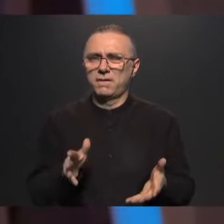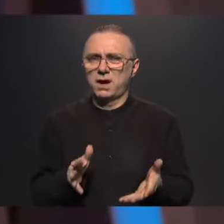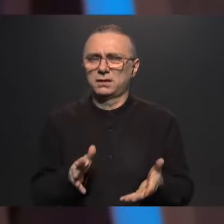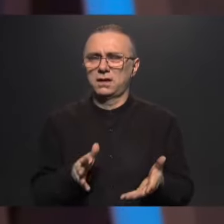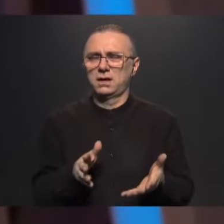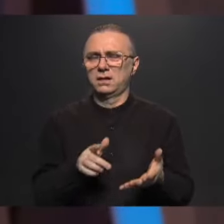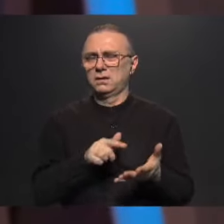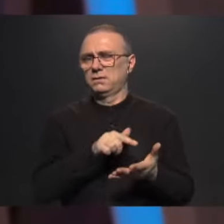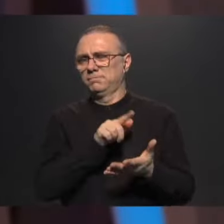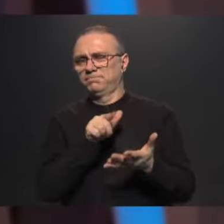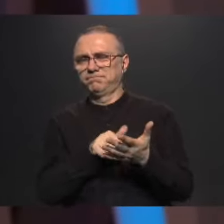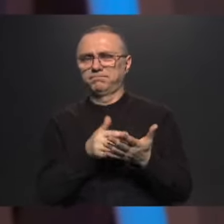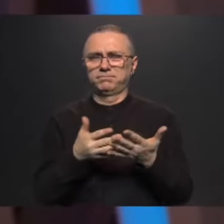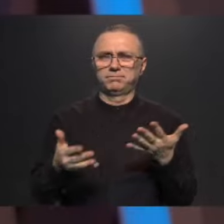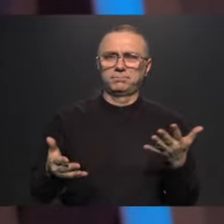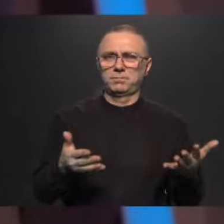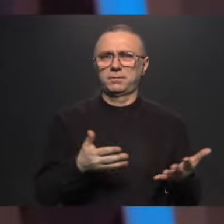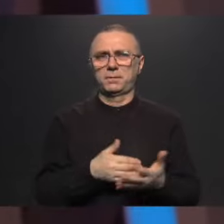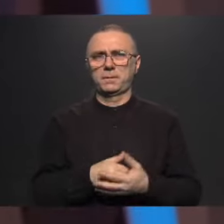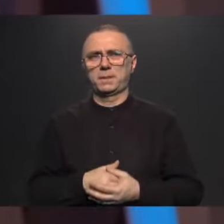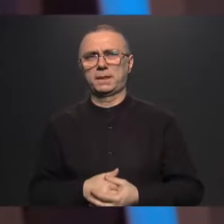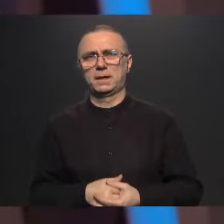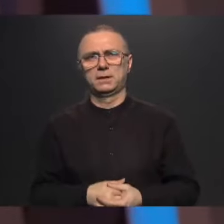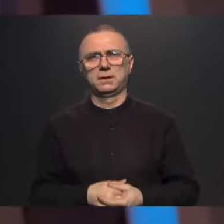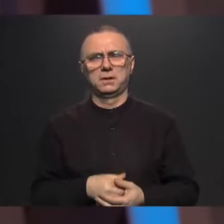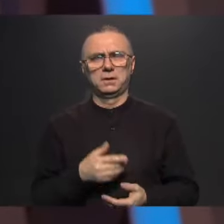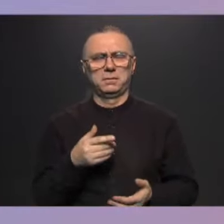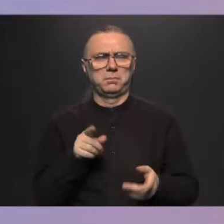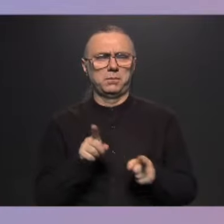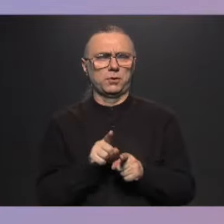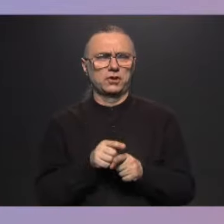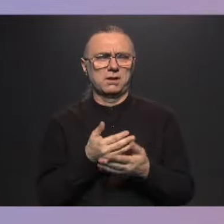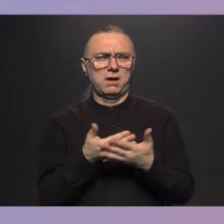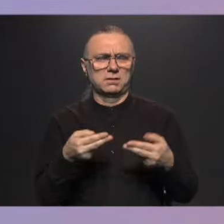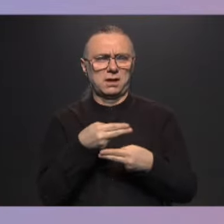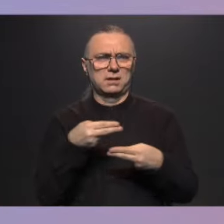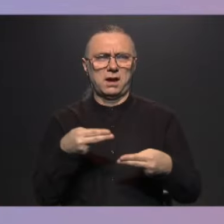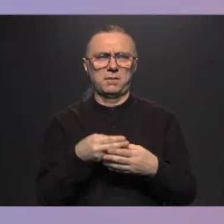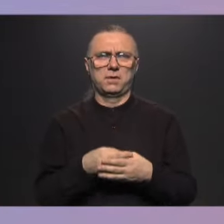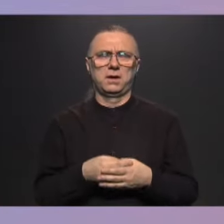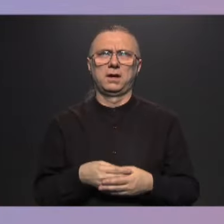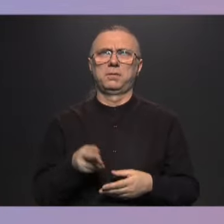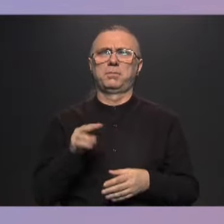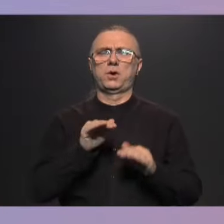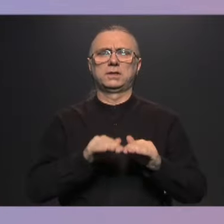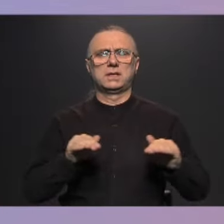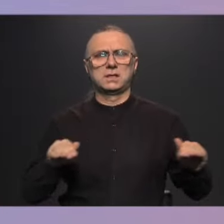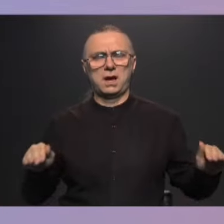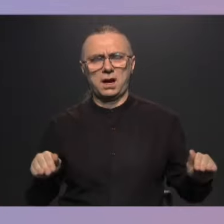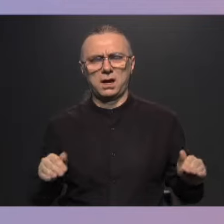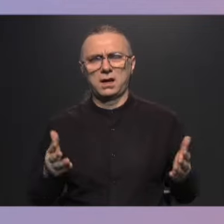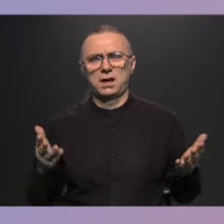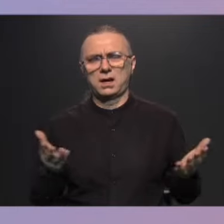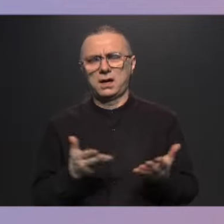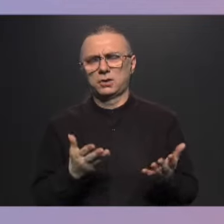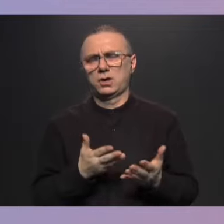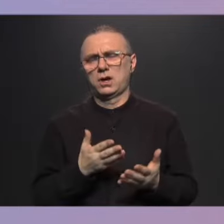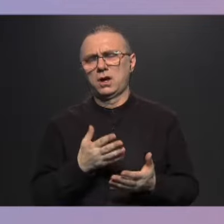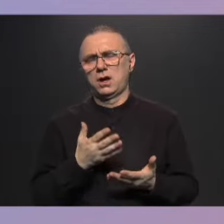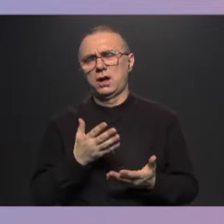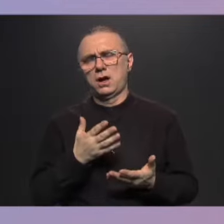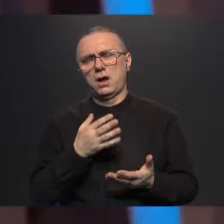за ваш вопрос. Тут, по-моему, сразу несколько тем. И про детей, которые несут или не несут ответственность